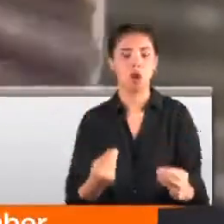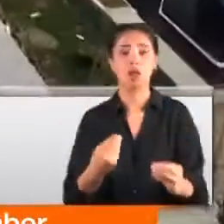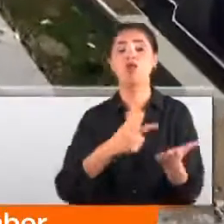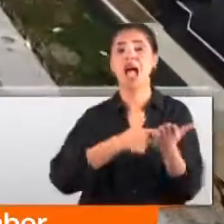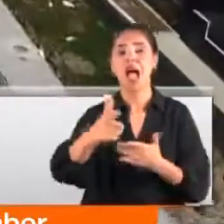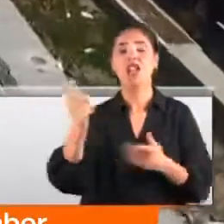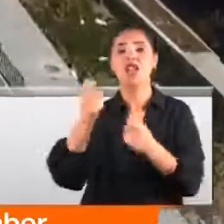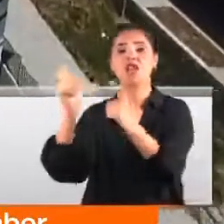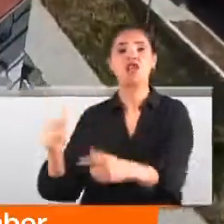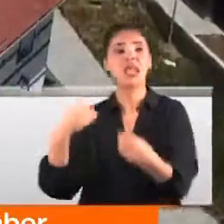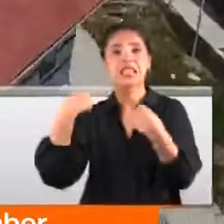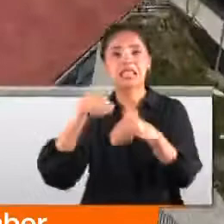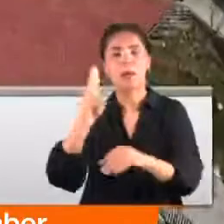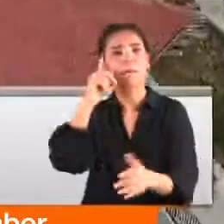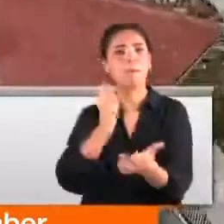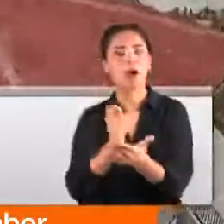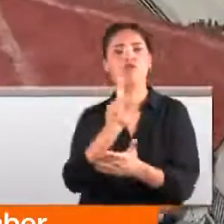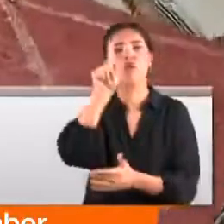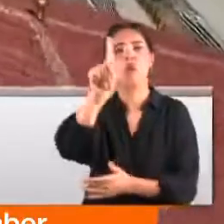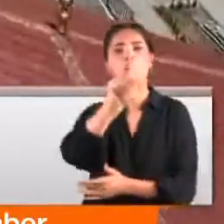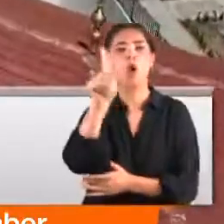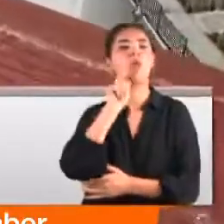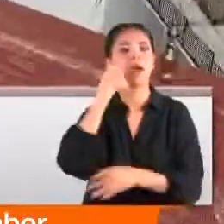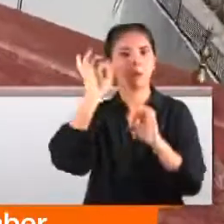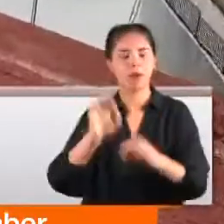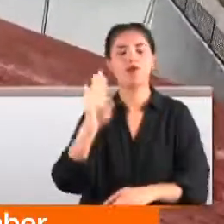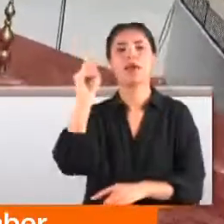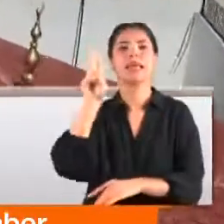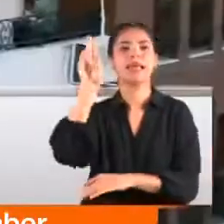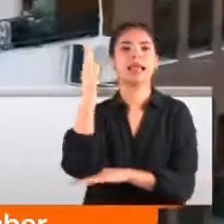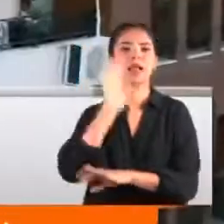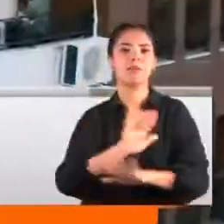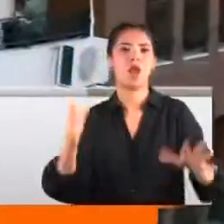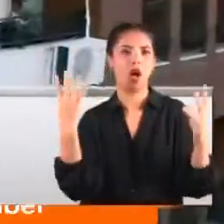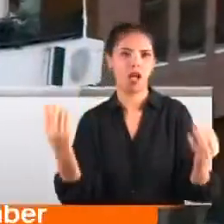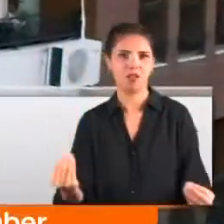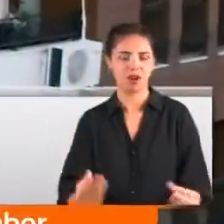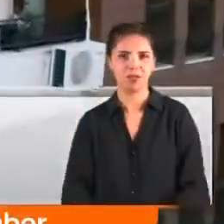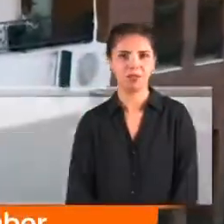iş yeri satışına gelince başvurular 10 Ekim'de başlayıp 7 Kasım'da bitecek.